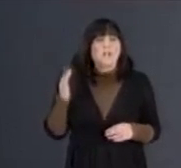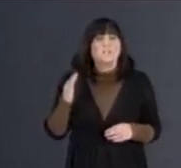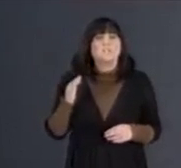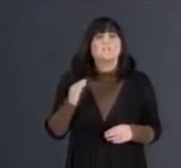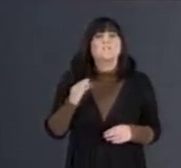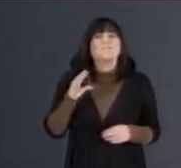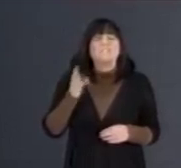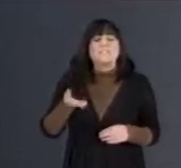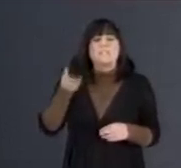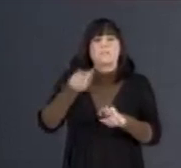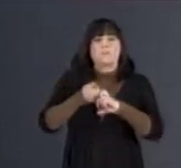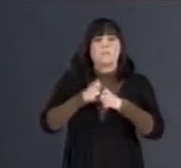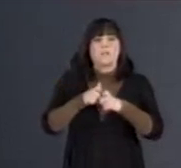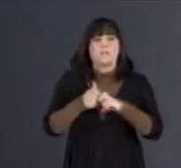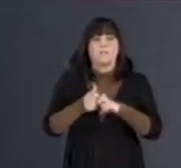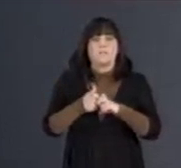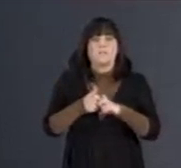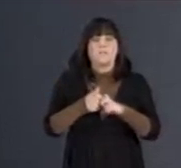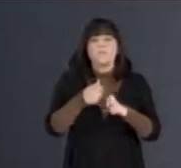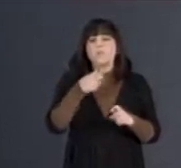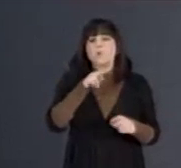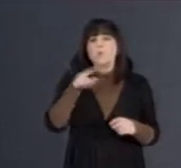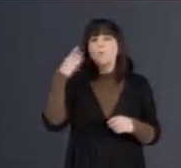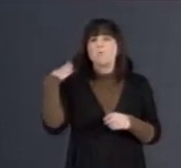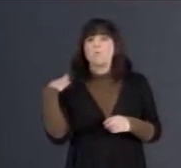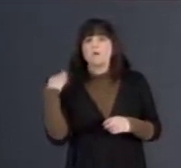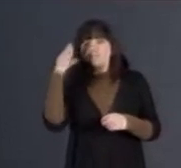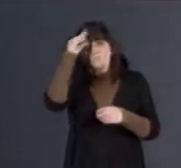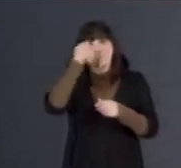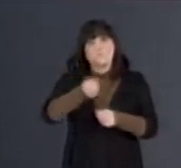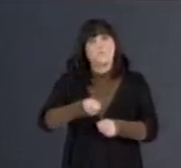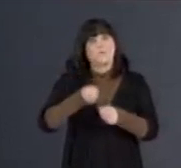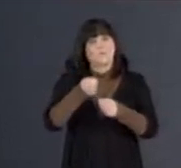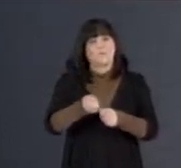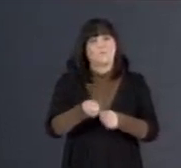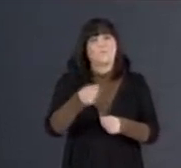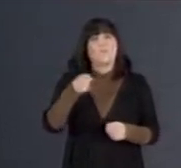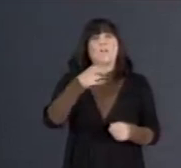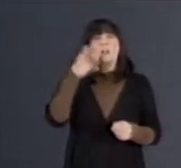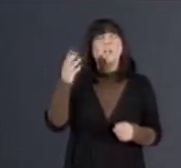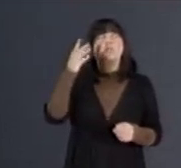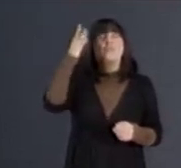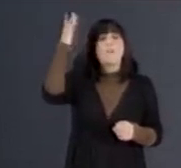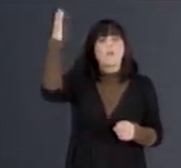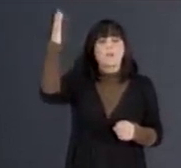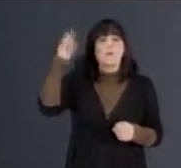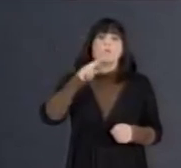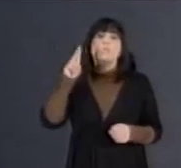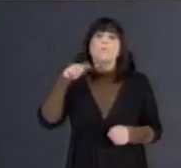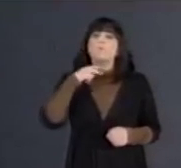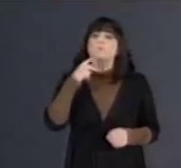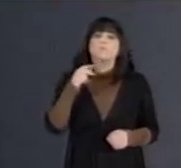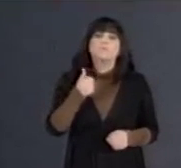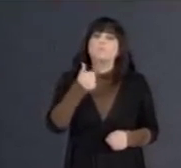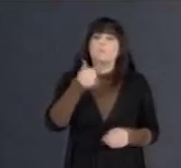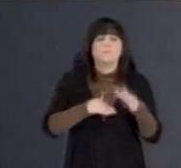-pijt li l-bdiewa ma gandum zonnik t-ar minnu. Għande gasiet li jintilfu. Plas li jmijx daqsa